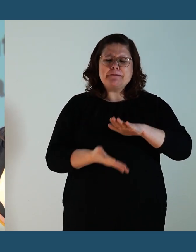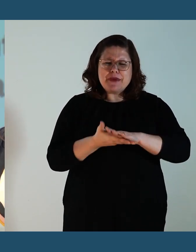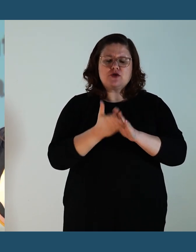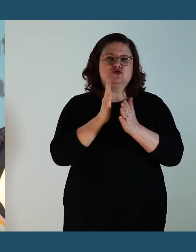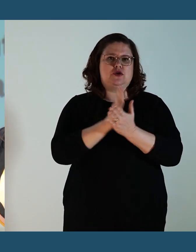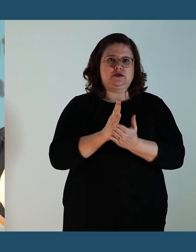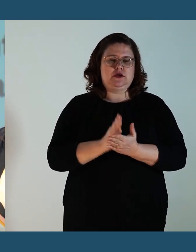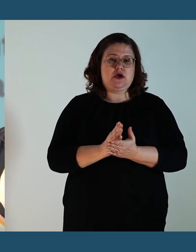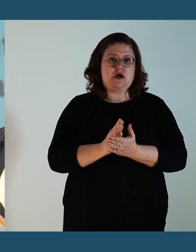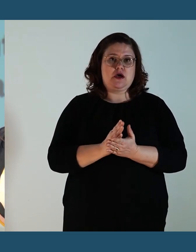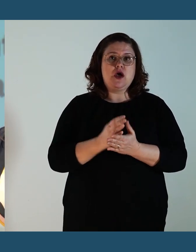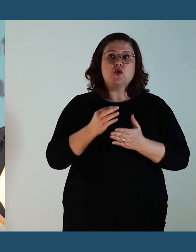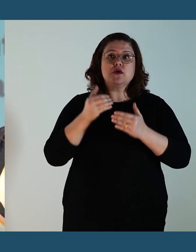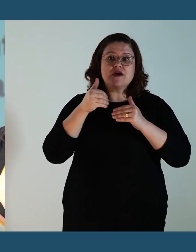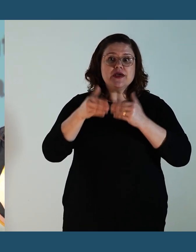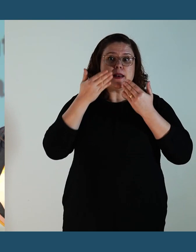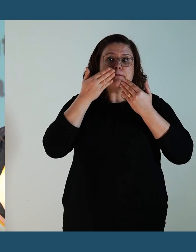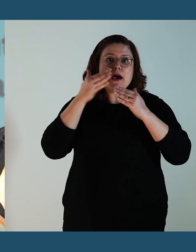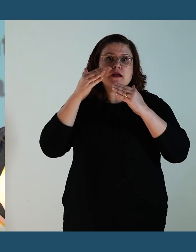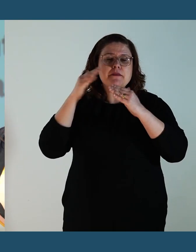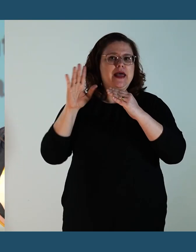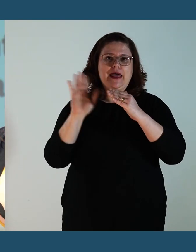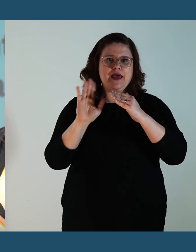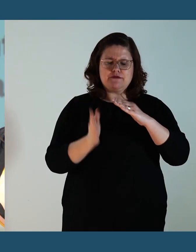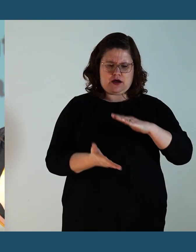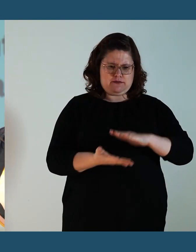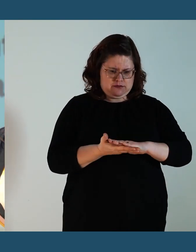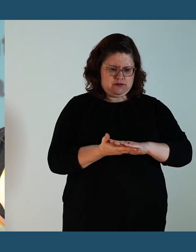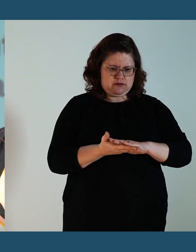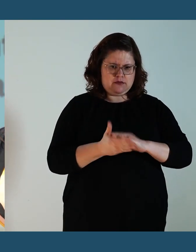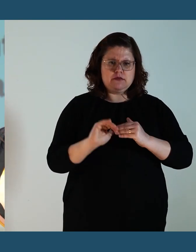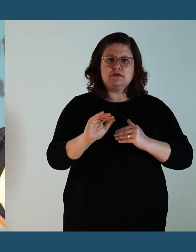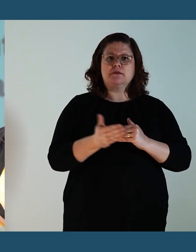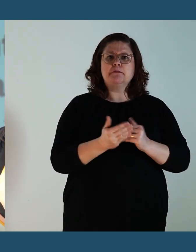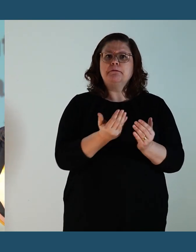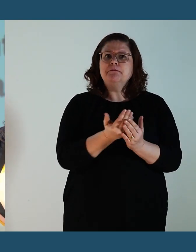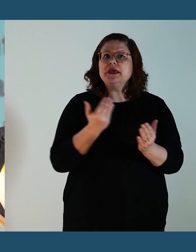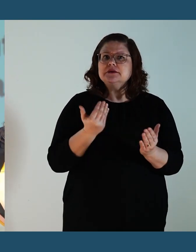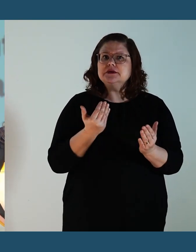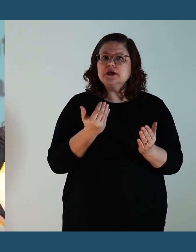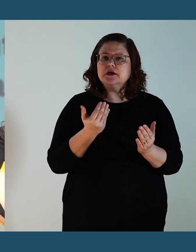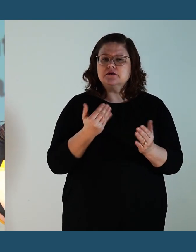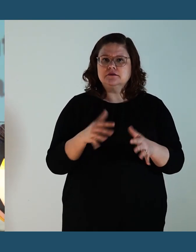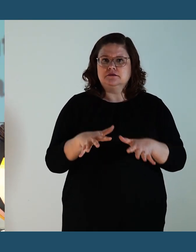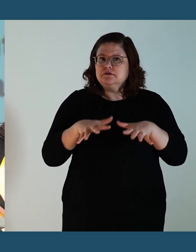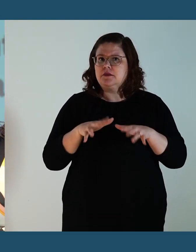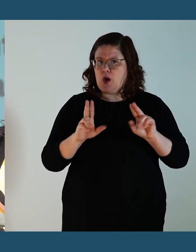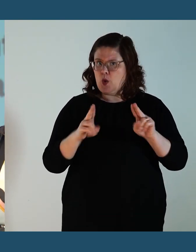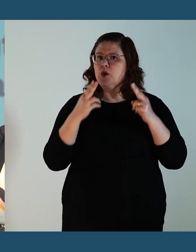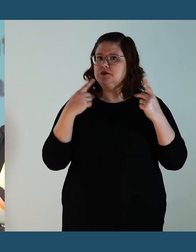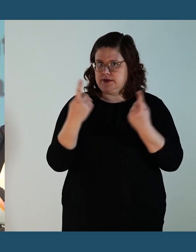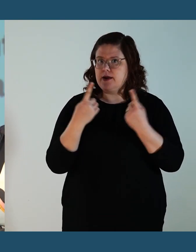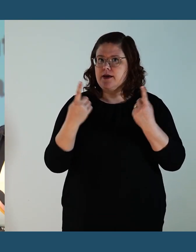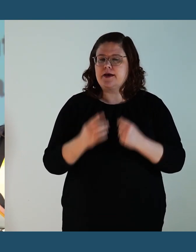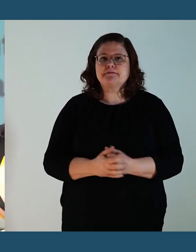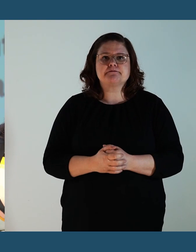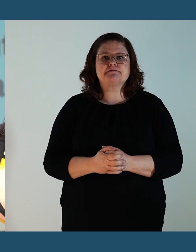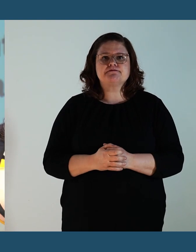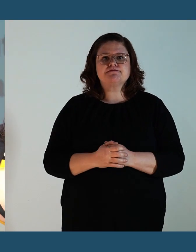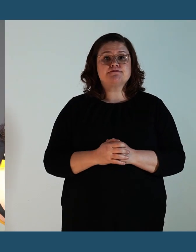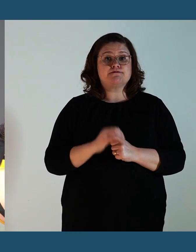peruskysymyksistä. Ei se, että miten me edetään, vaan se, että miksi. Ja se on aika uusi tilanne.